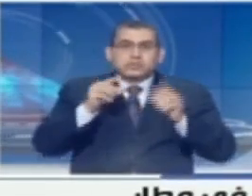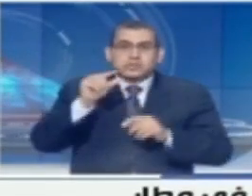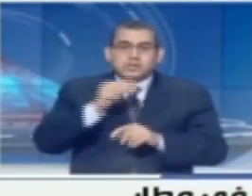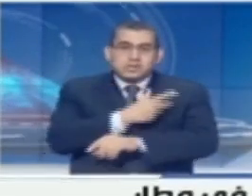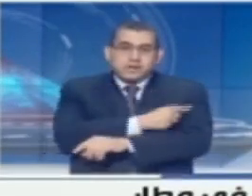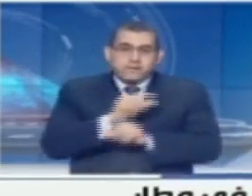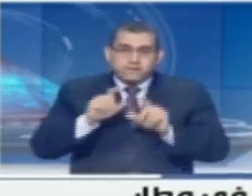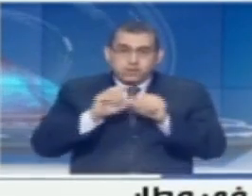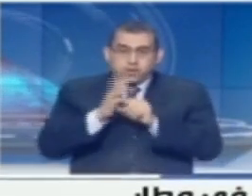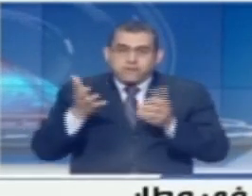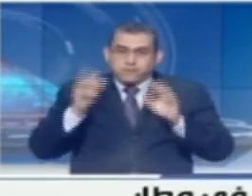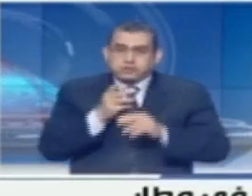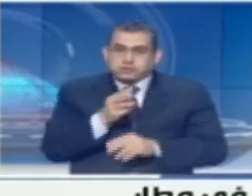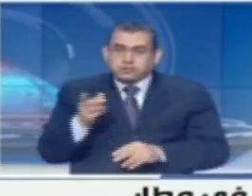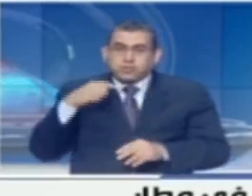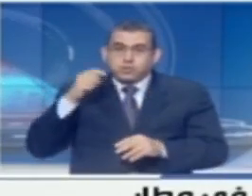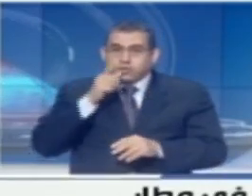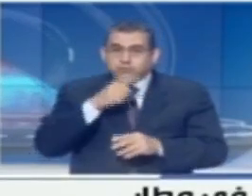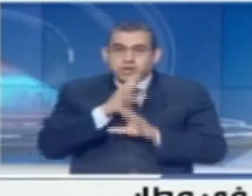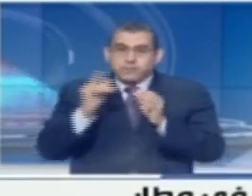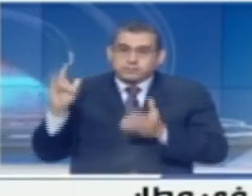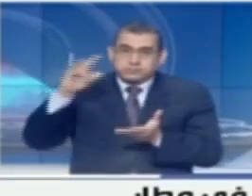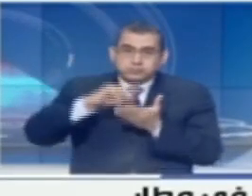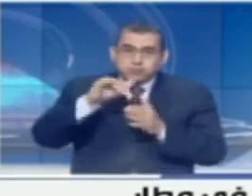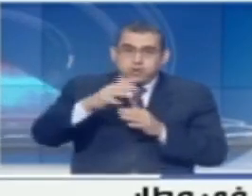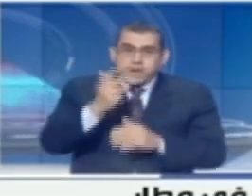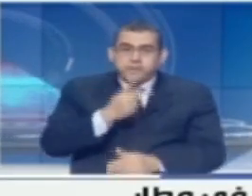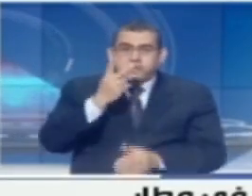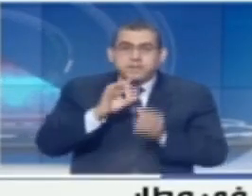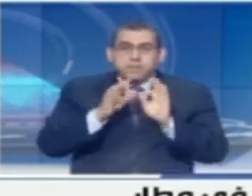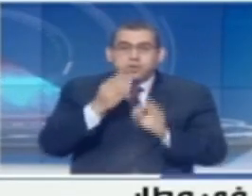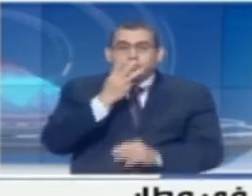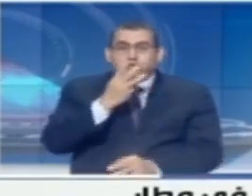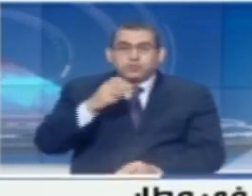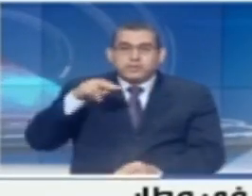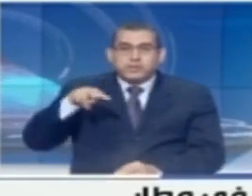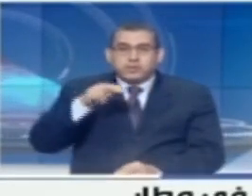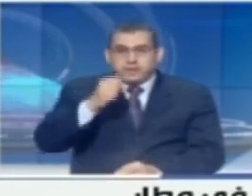فيروس كورونا. وأشار الوزير إلى أن شحنات اللقاحات شملت